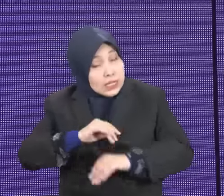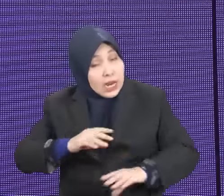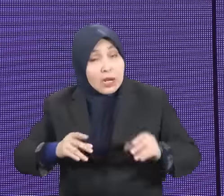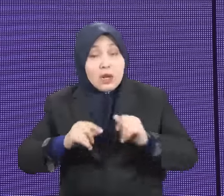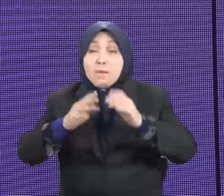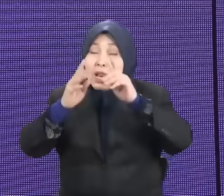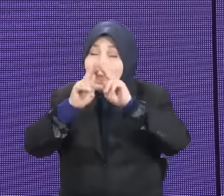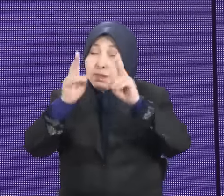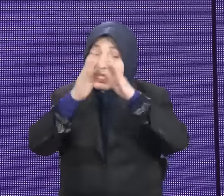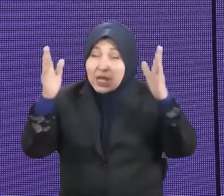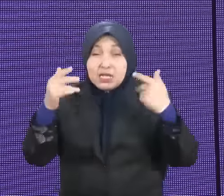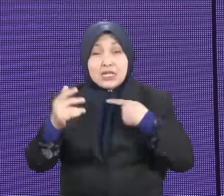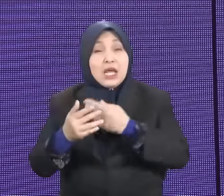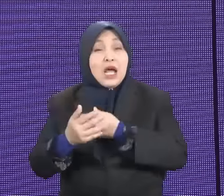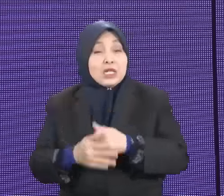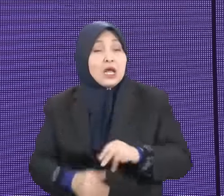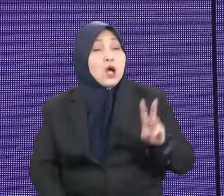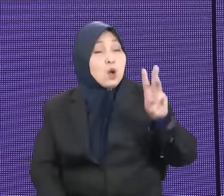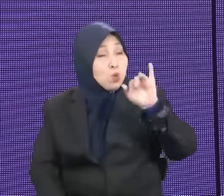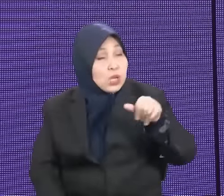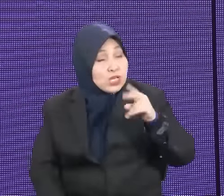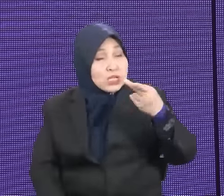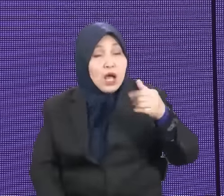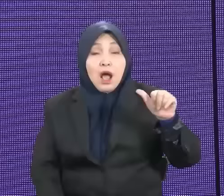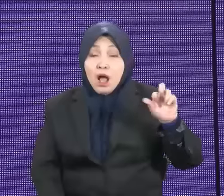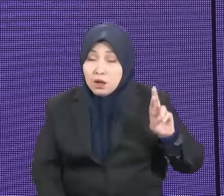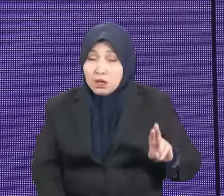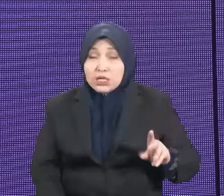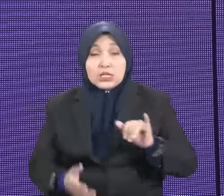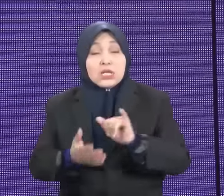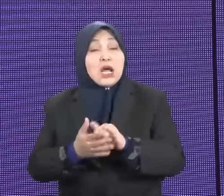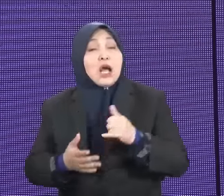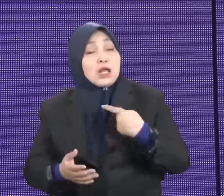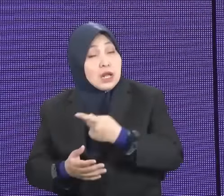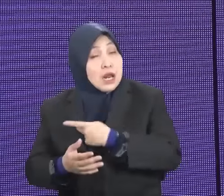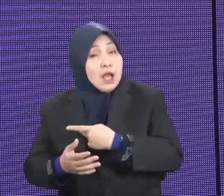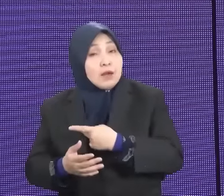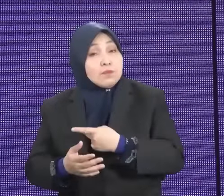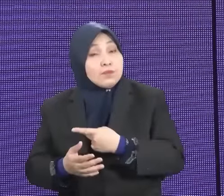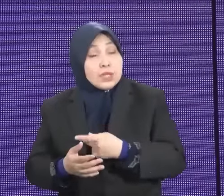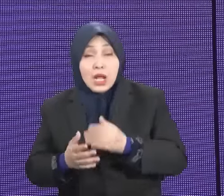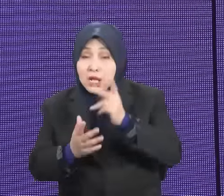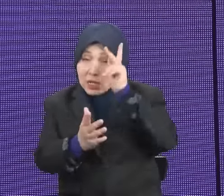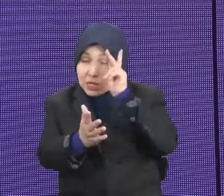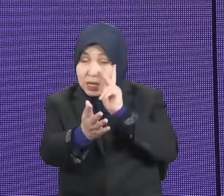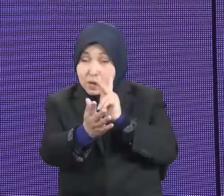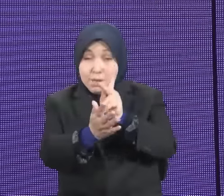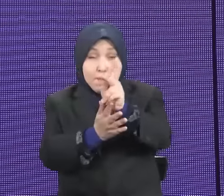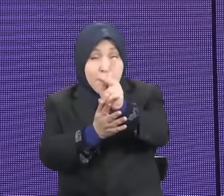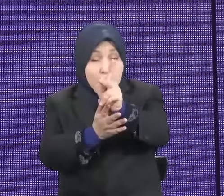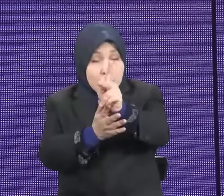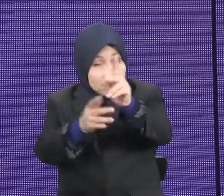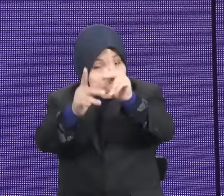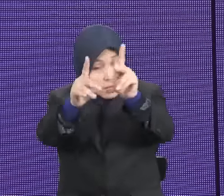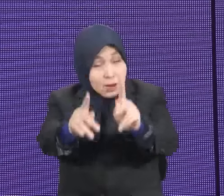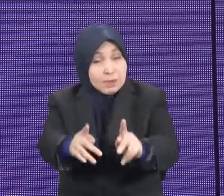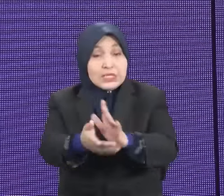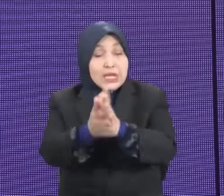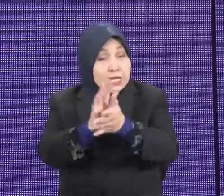ialah kita ada Hijrah ya kita ada wizard Wicak kita ialah kiblat yang menjadi Anugerah kepada